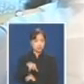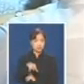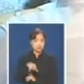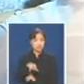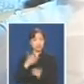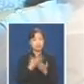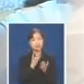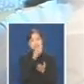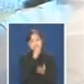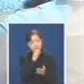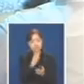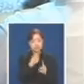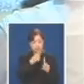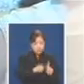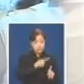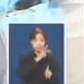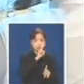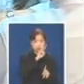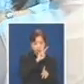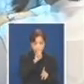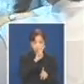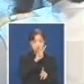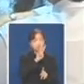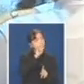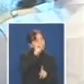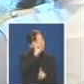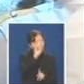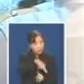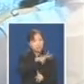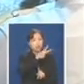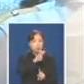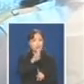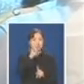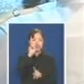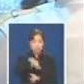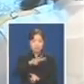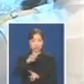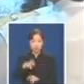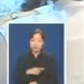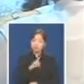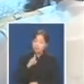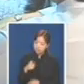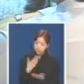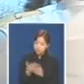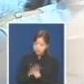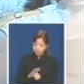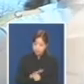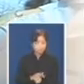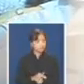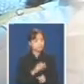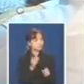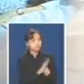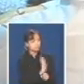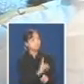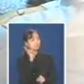ครองชีพเดือนละ 2,200 บาทค่ะ 2,200 บาทแล้วพอใช้ไหมคะ ไม่พอ แล้วทำยังไงคะ ก็ต้อง